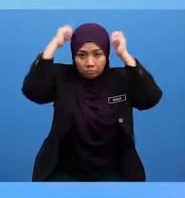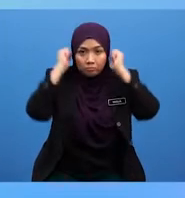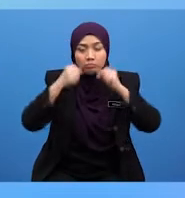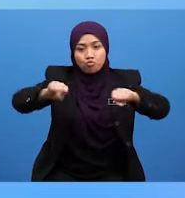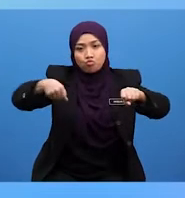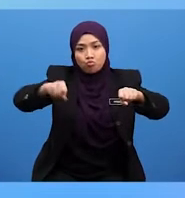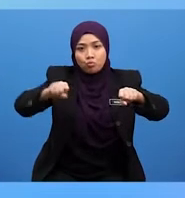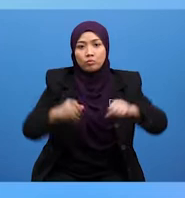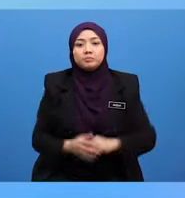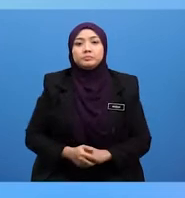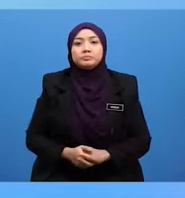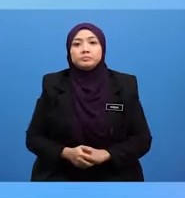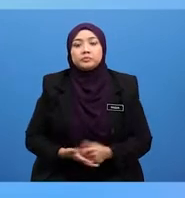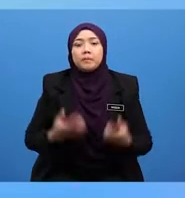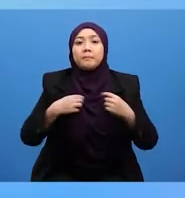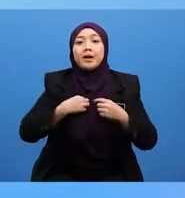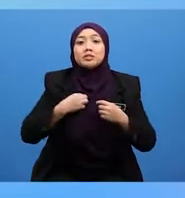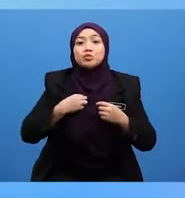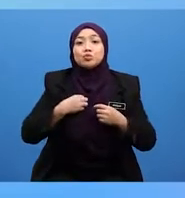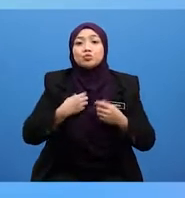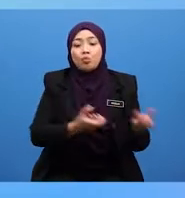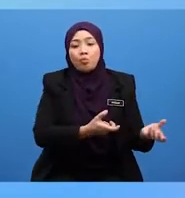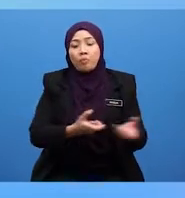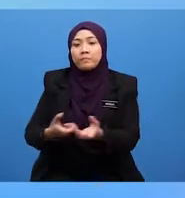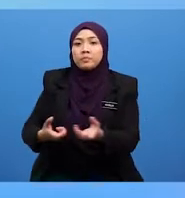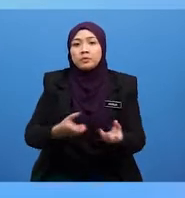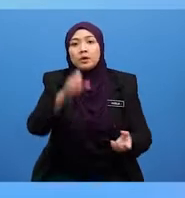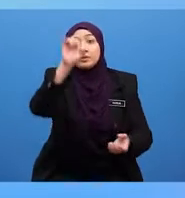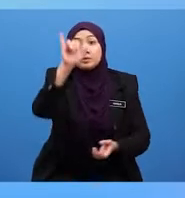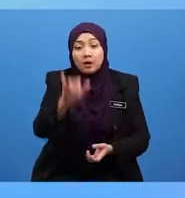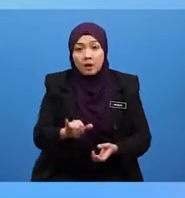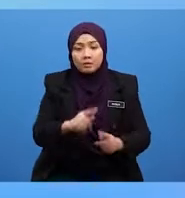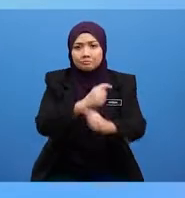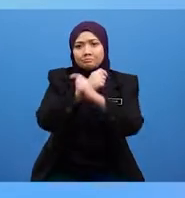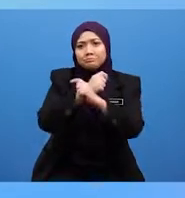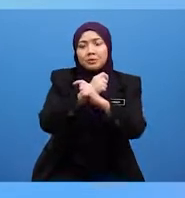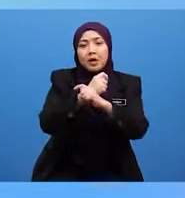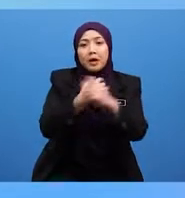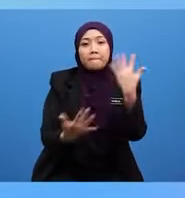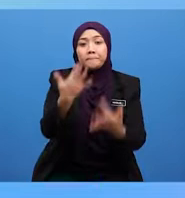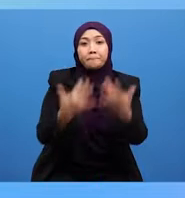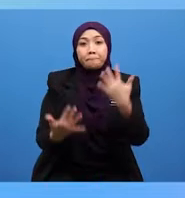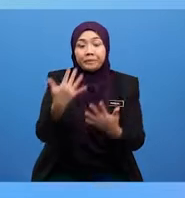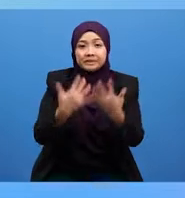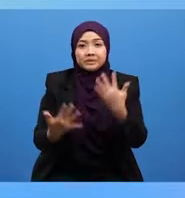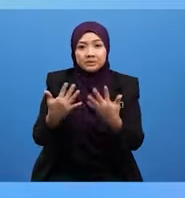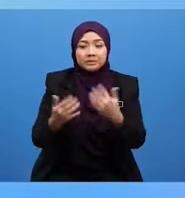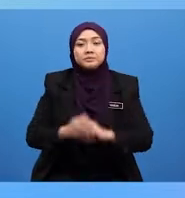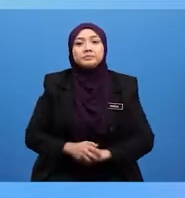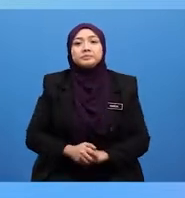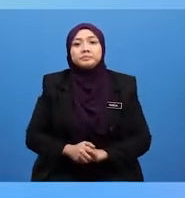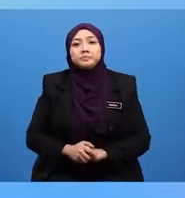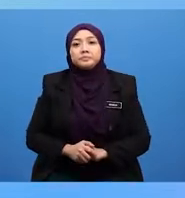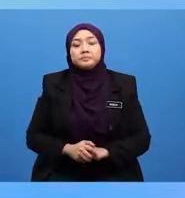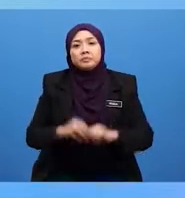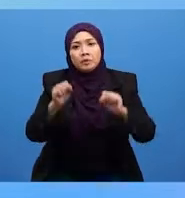pembuatan pakaian ahli bomber yang kalis api. Kelva dalam kepingan kain fabrik boleh